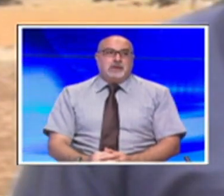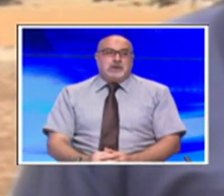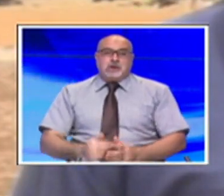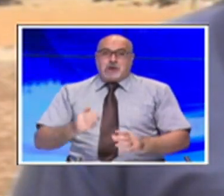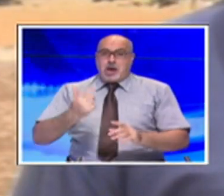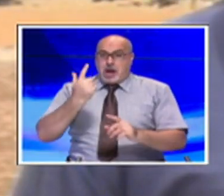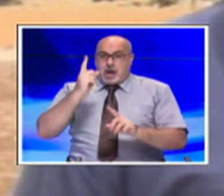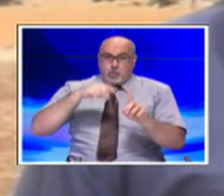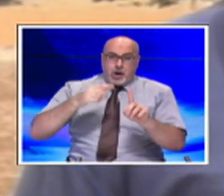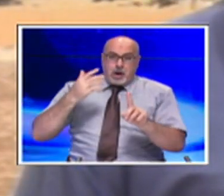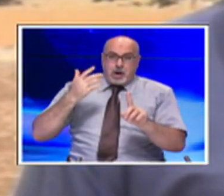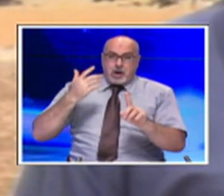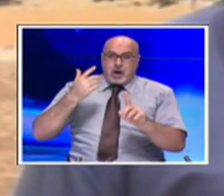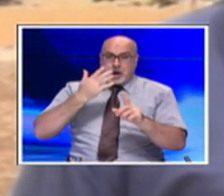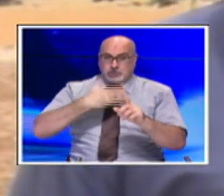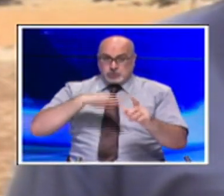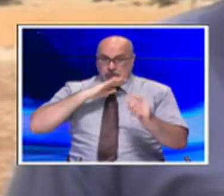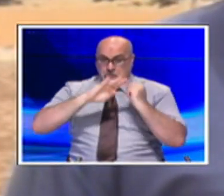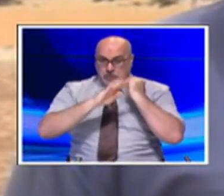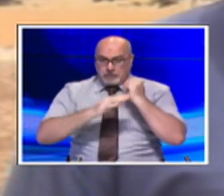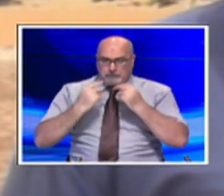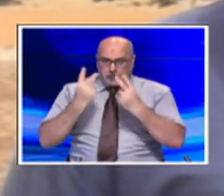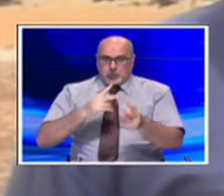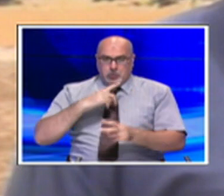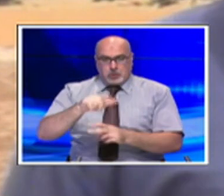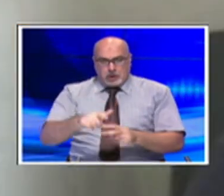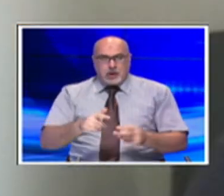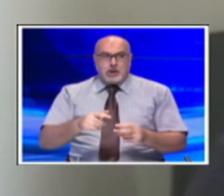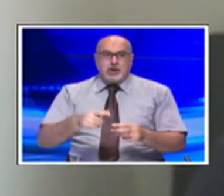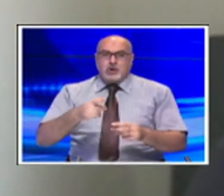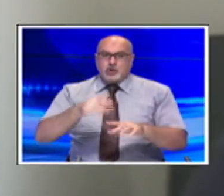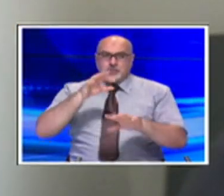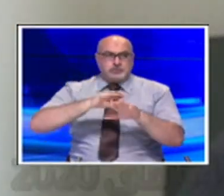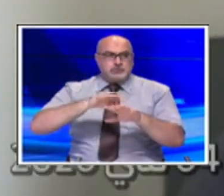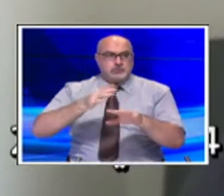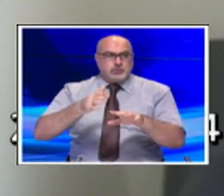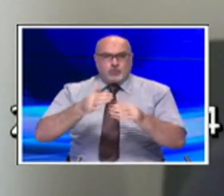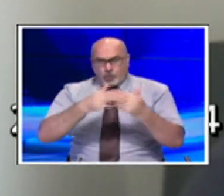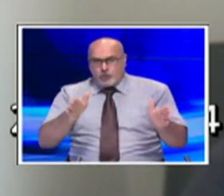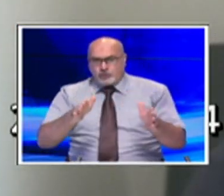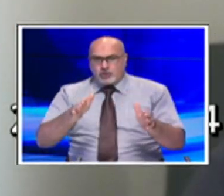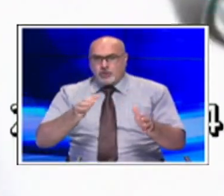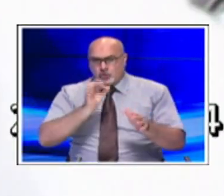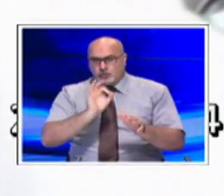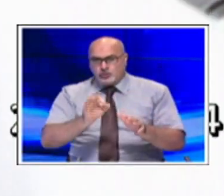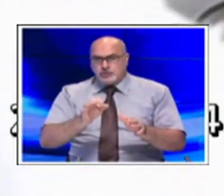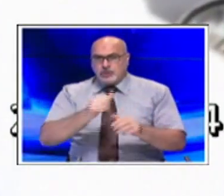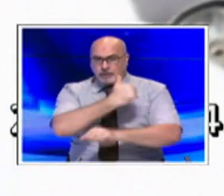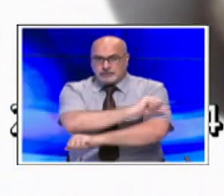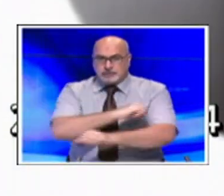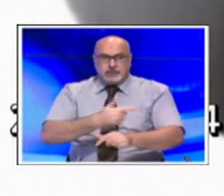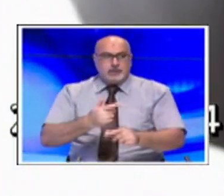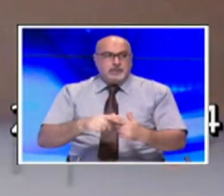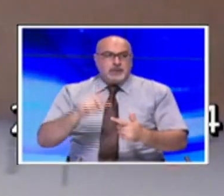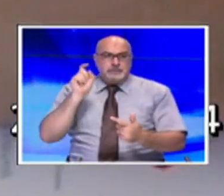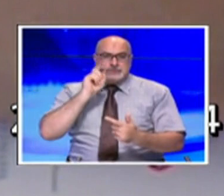جاءوا جايبين جاءوا من تاع السبيطار هنا زعما جايبين فرملي وما كان حتى شيء،